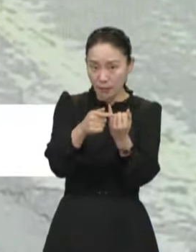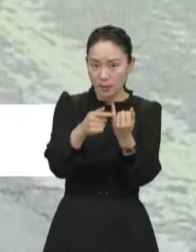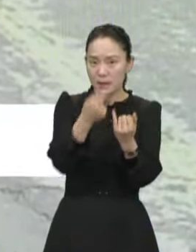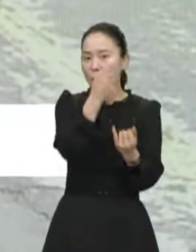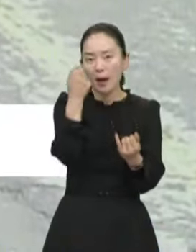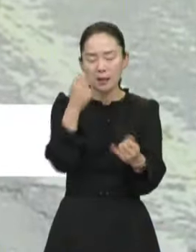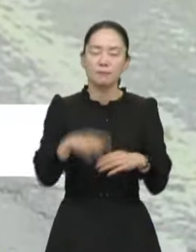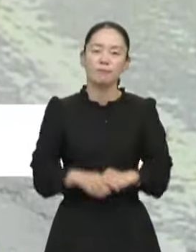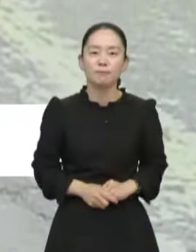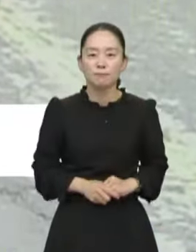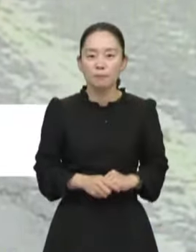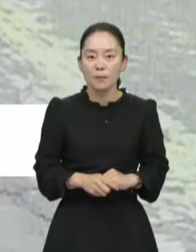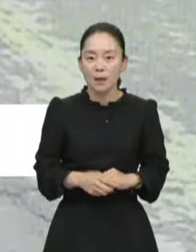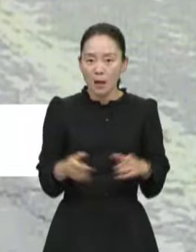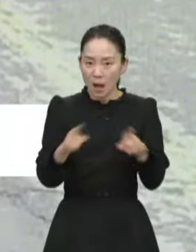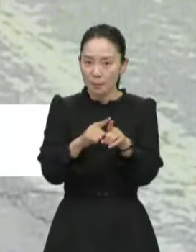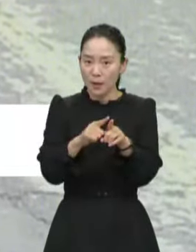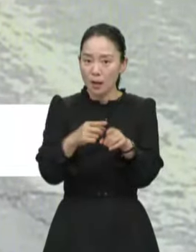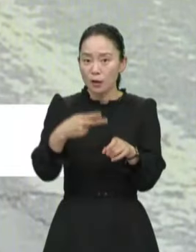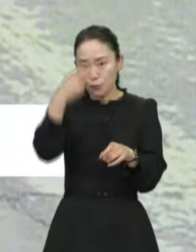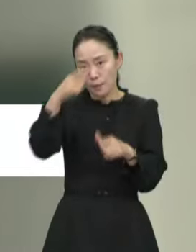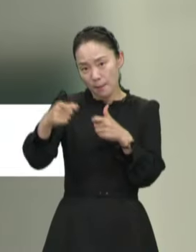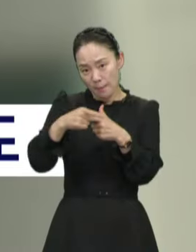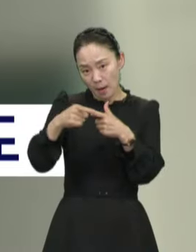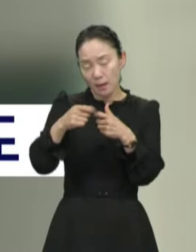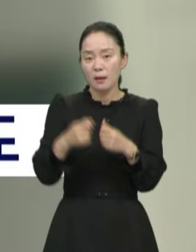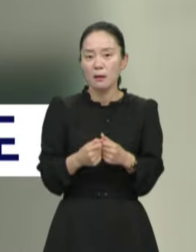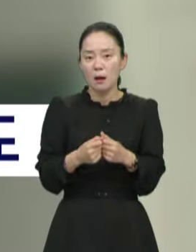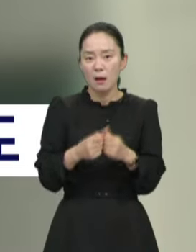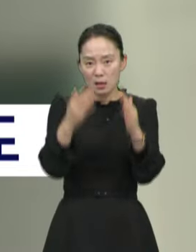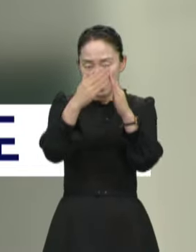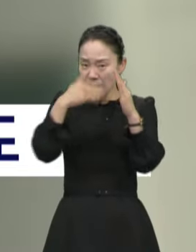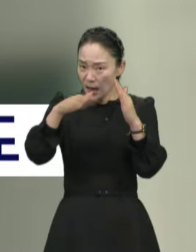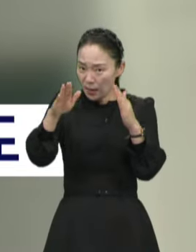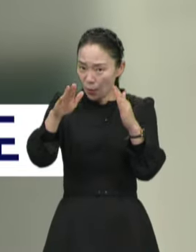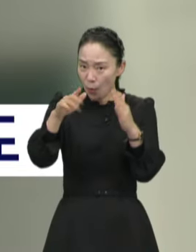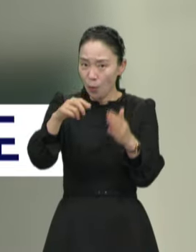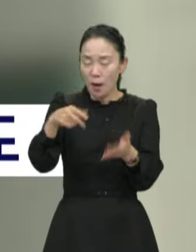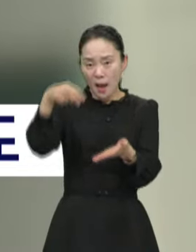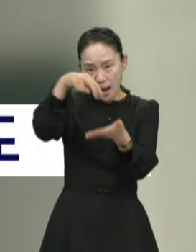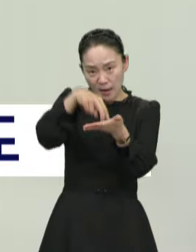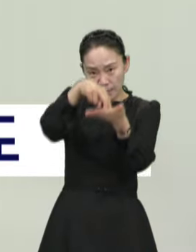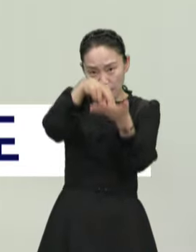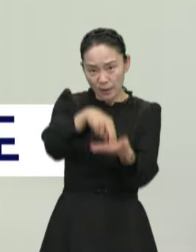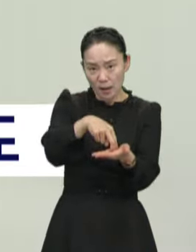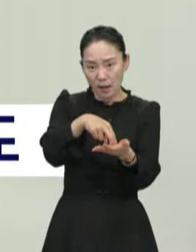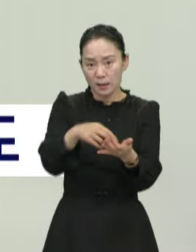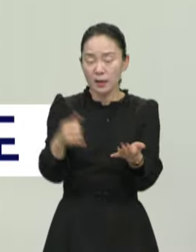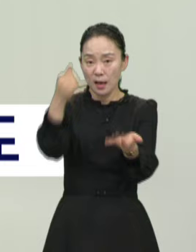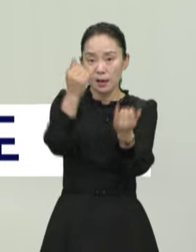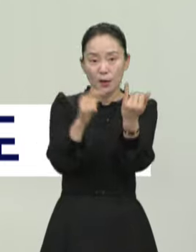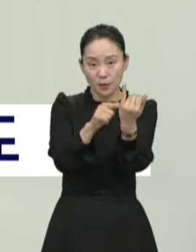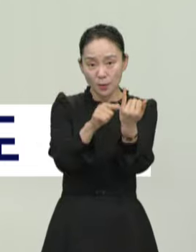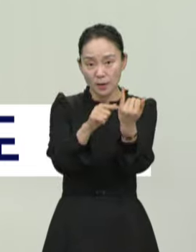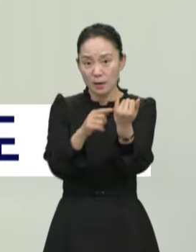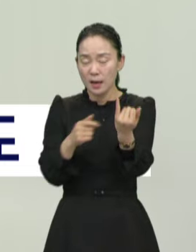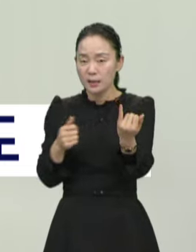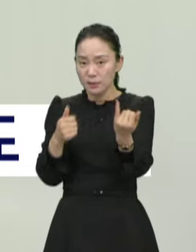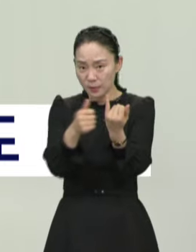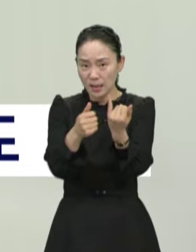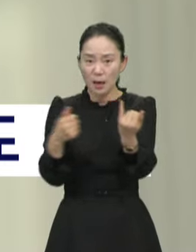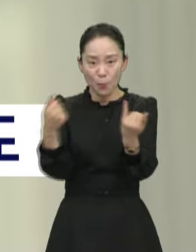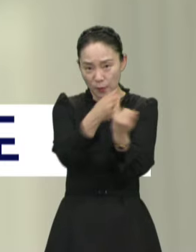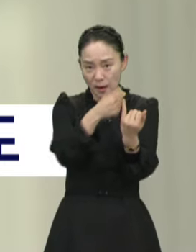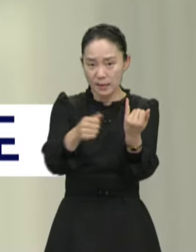발견됐습니다 함께 술을 마시던 남성가 집에 돌아가려고 엘리베이터에 탄 여성을 쫓아가 폭행한 뒤 아파트로